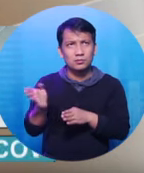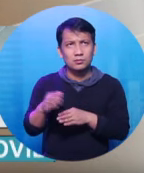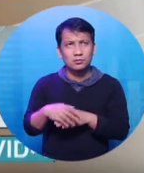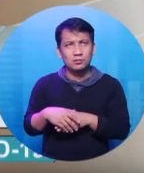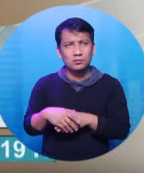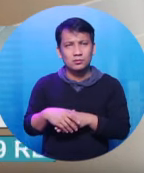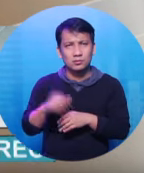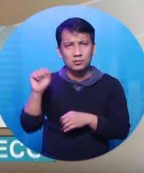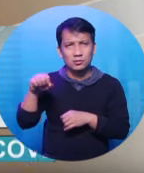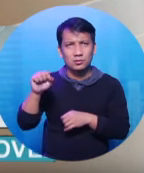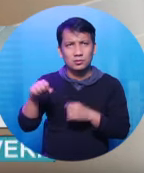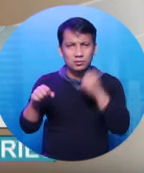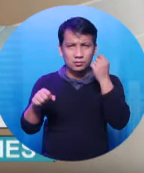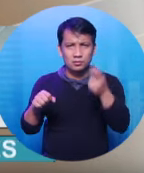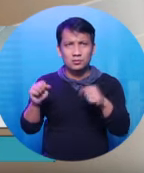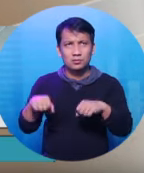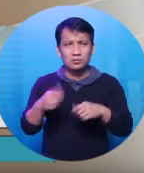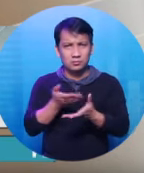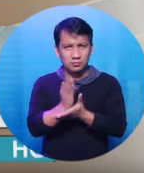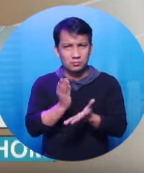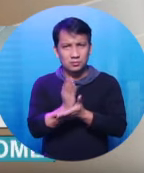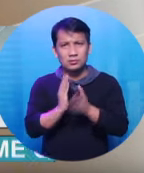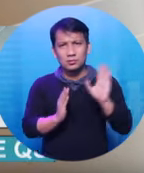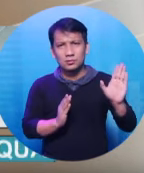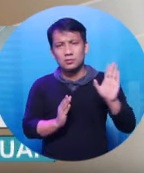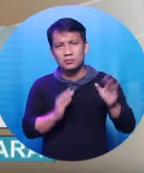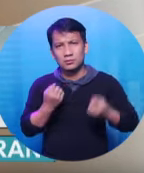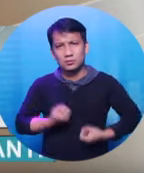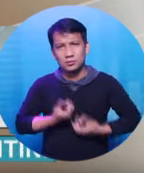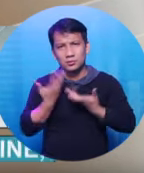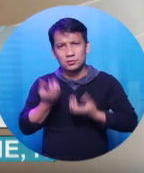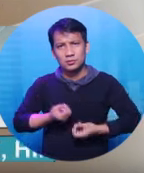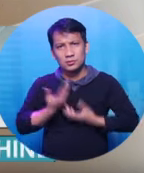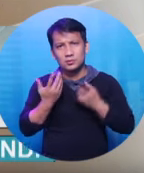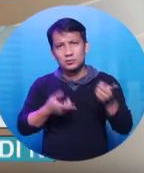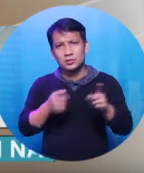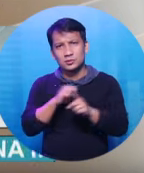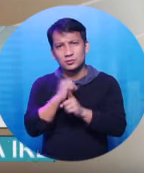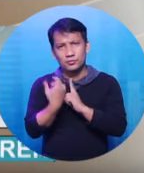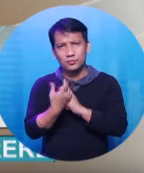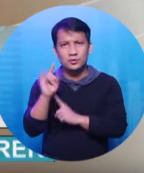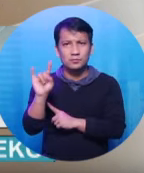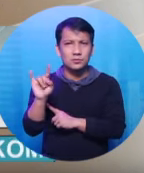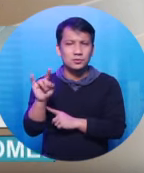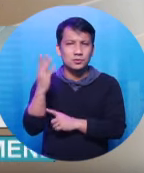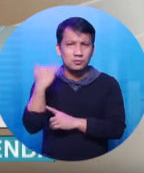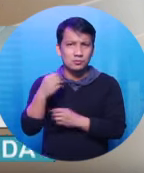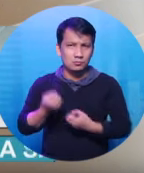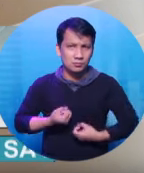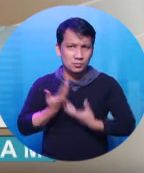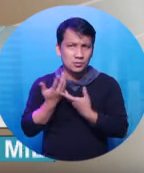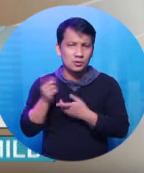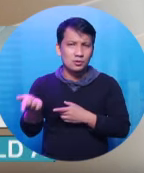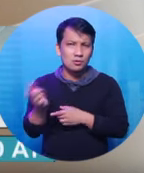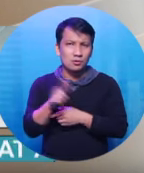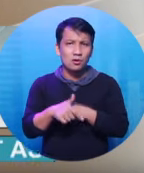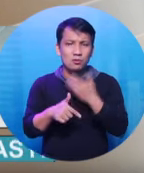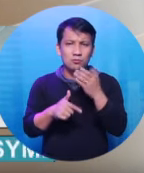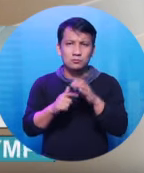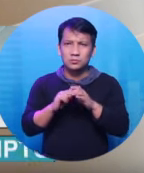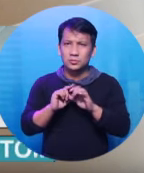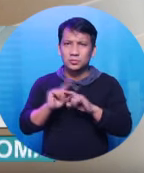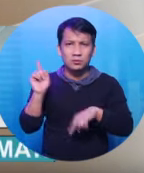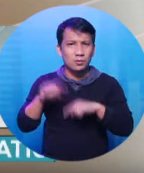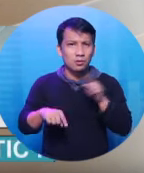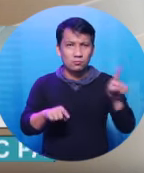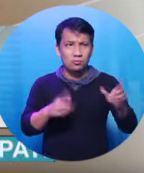Ma'am, yes, I agree with you. Karapatan niyo po na magsiwalat ng inyong opinion sa social media. Karapatan niyo po yun. However, wala ko